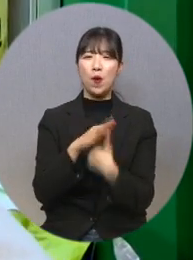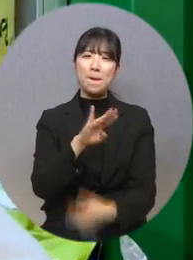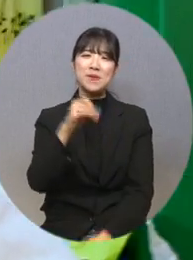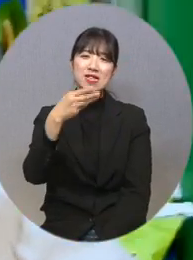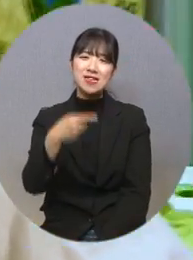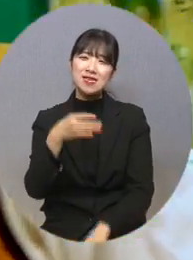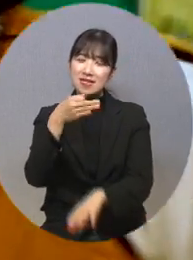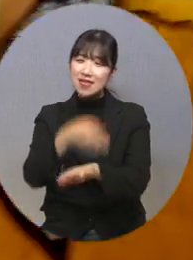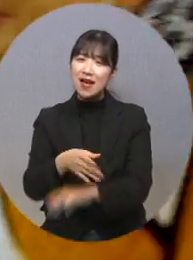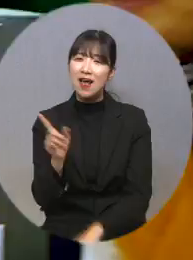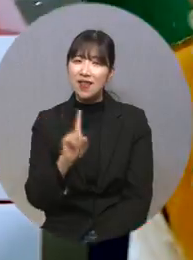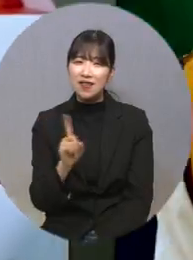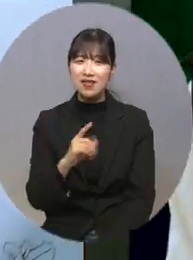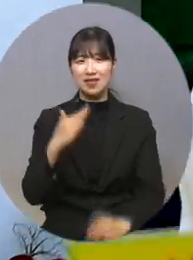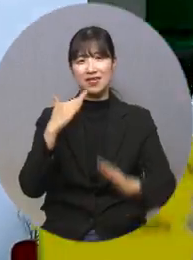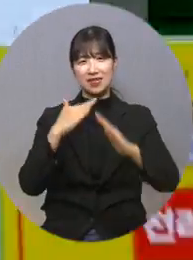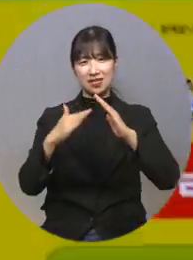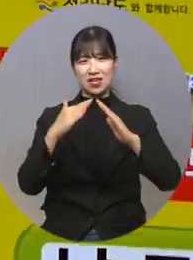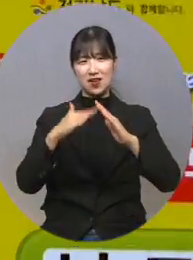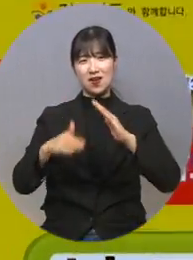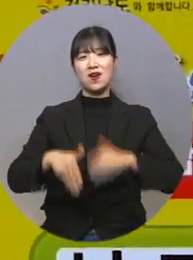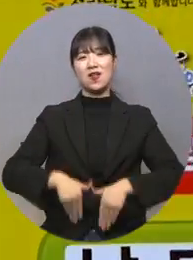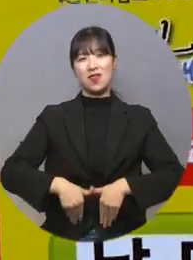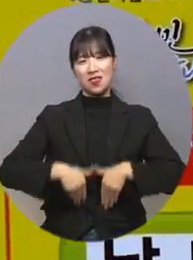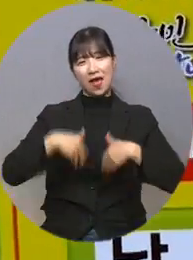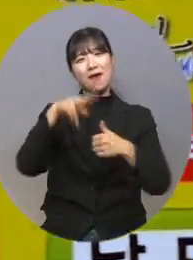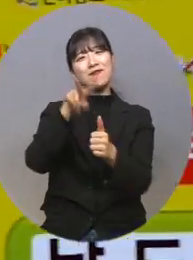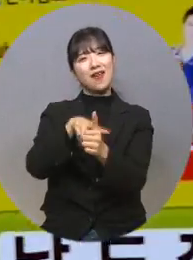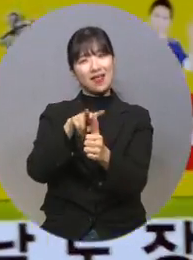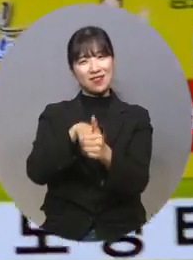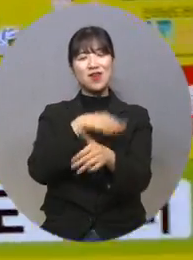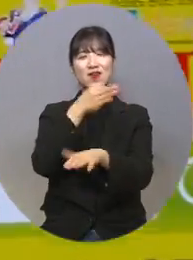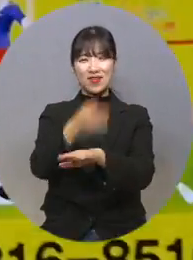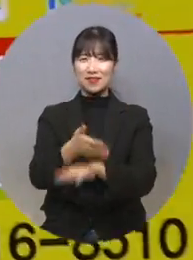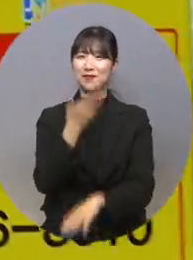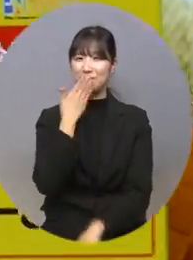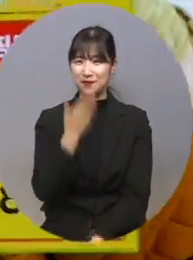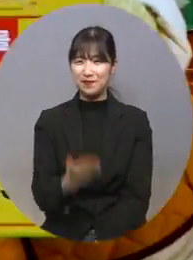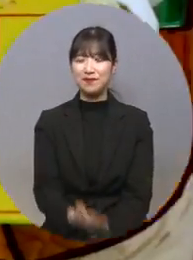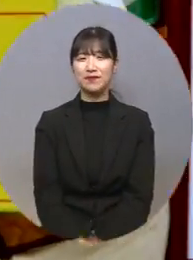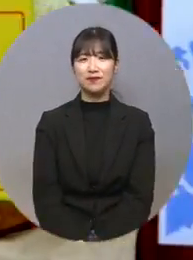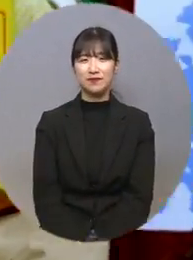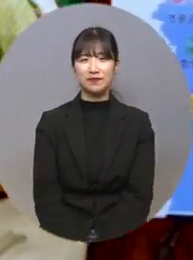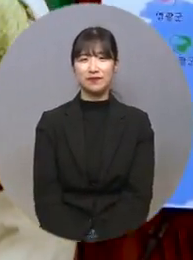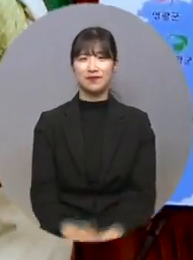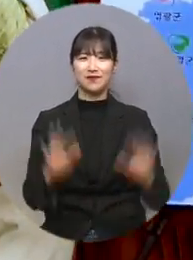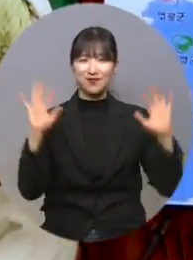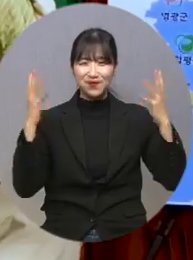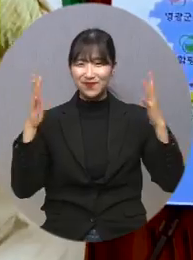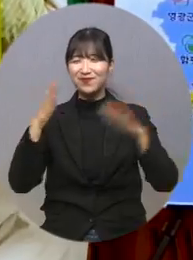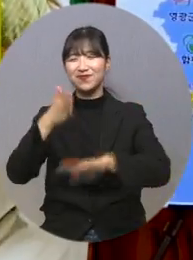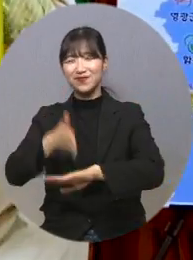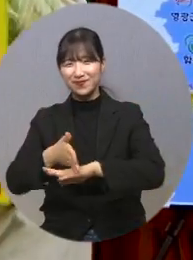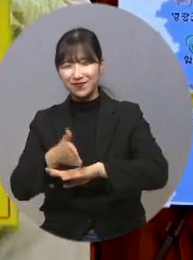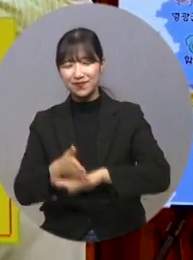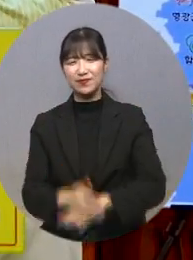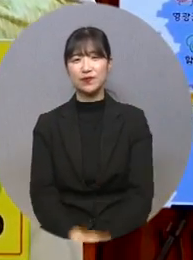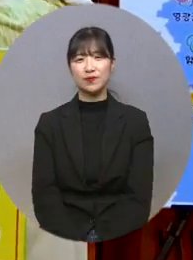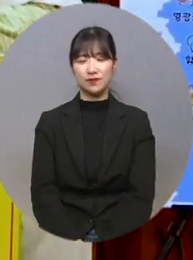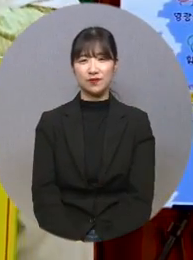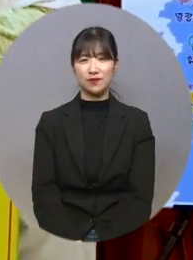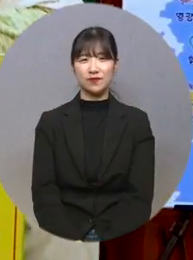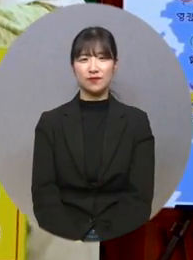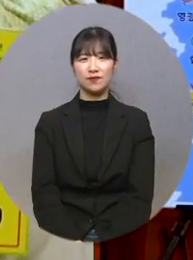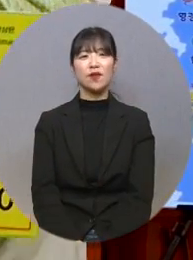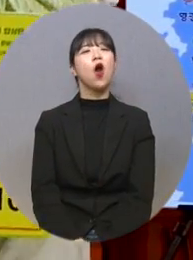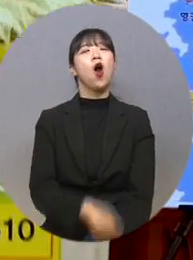어디서 구매할 수 있나요? 전라남도 대표 쇼핑몰 남도장터에서 구해주세요. 네. 감사합니다. 아, 요거 제일